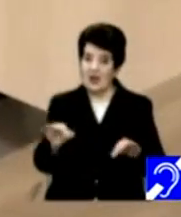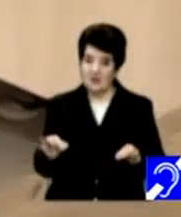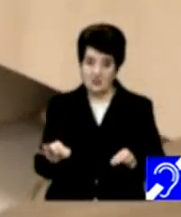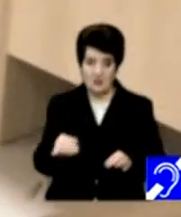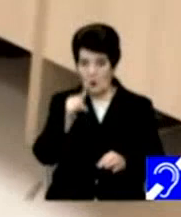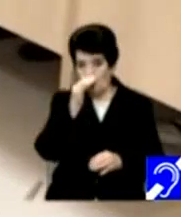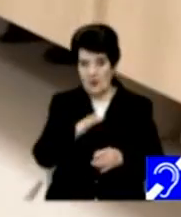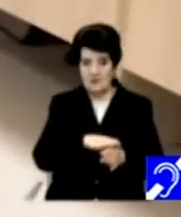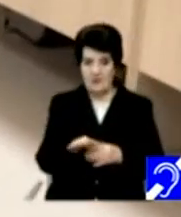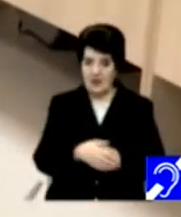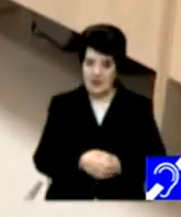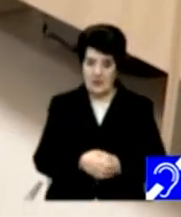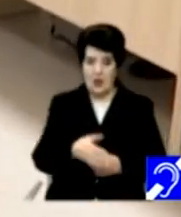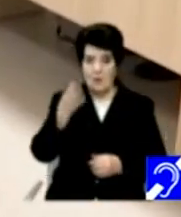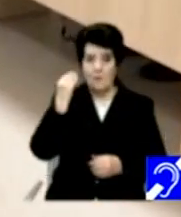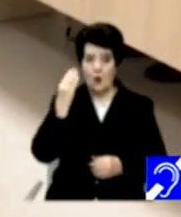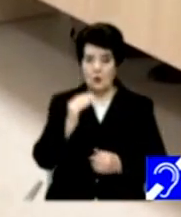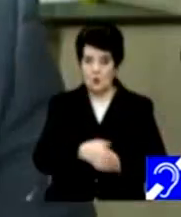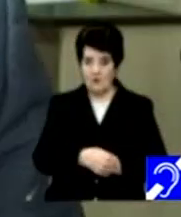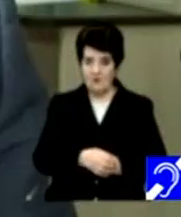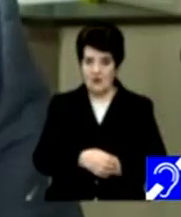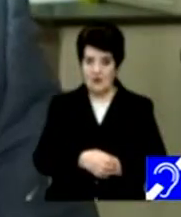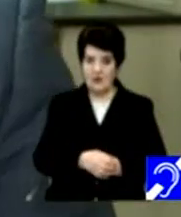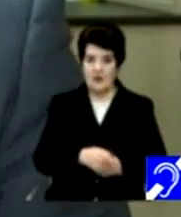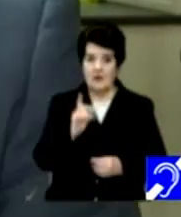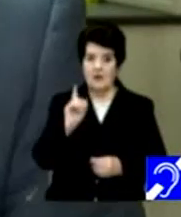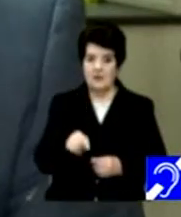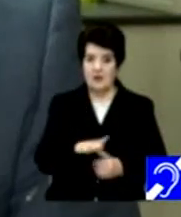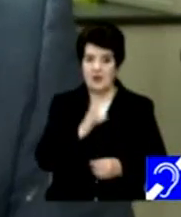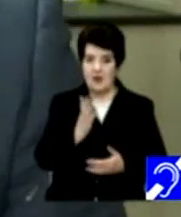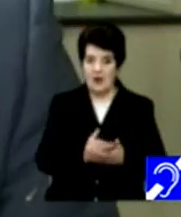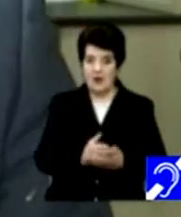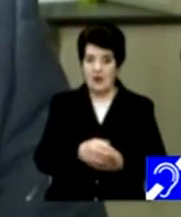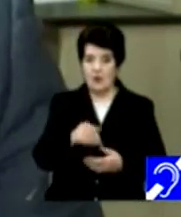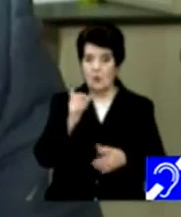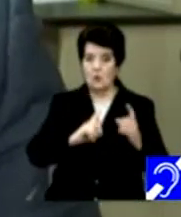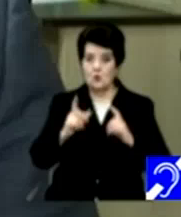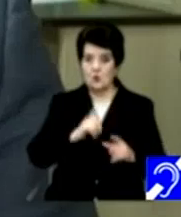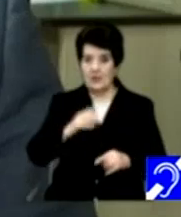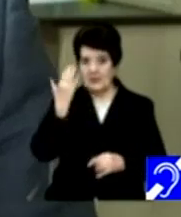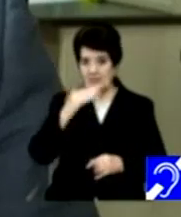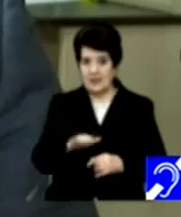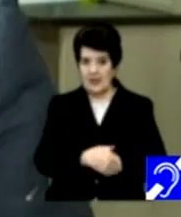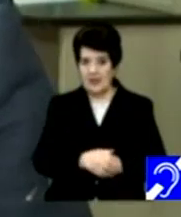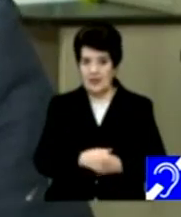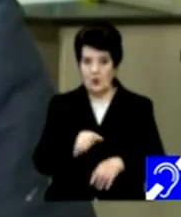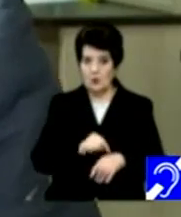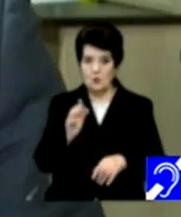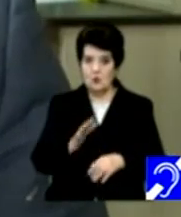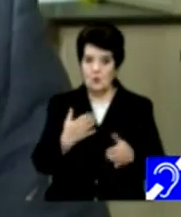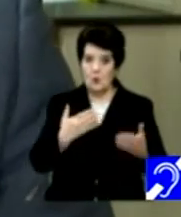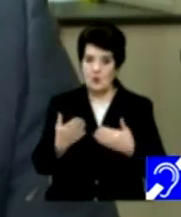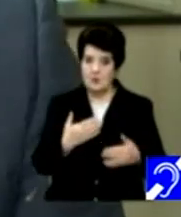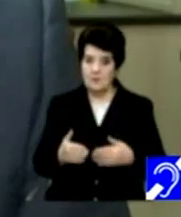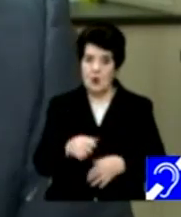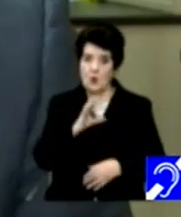fi realizată. Moldova este o țară cosmopolită în care un student străin nu simte o atitudine